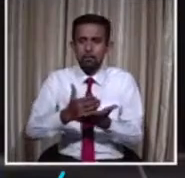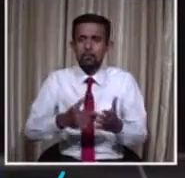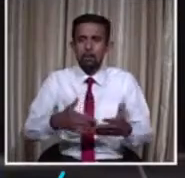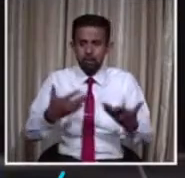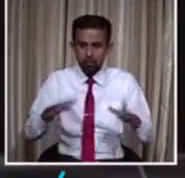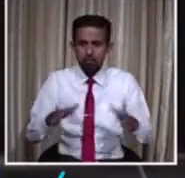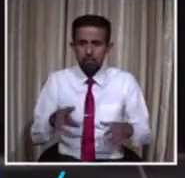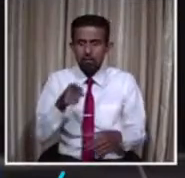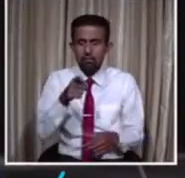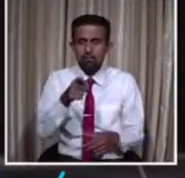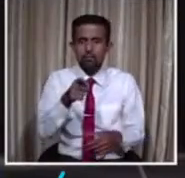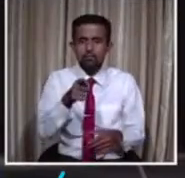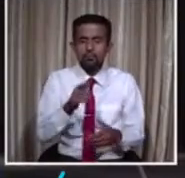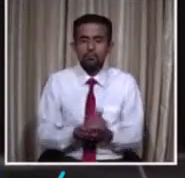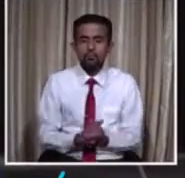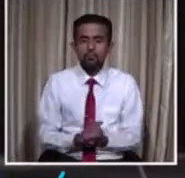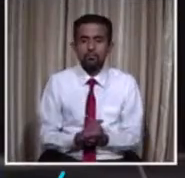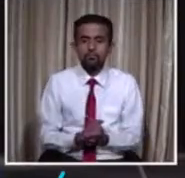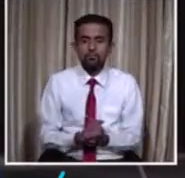bedi metikala.